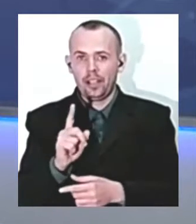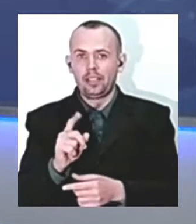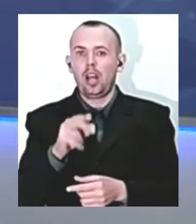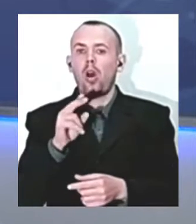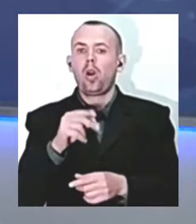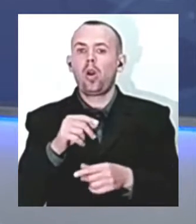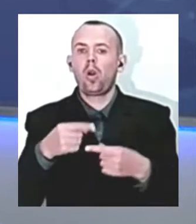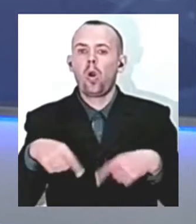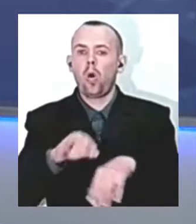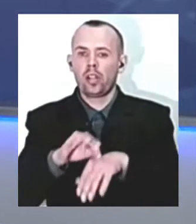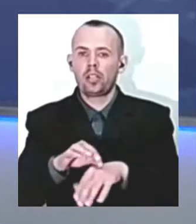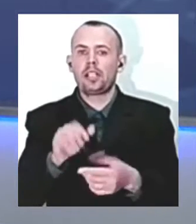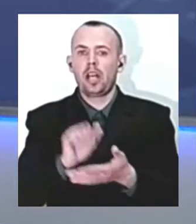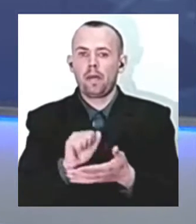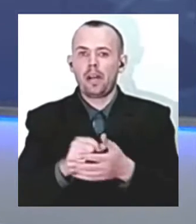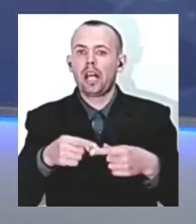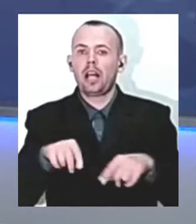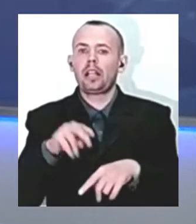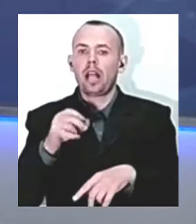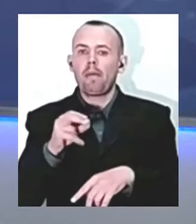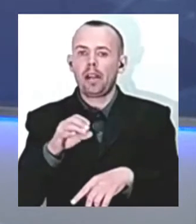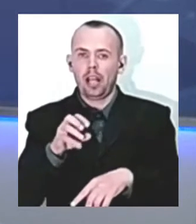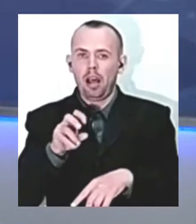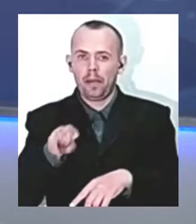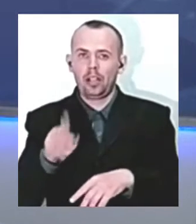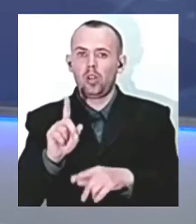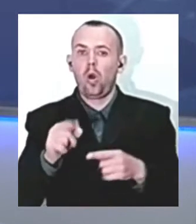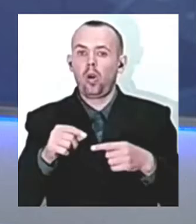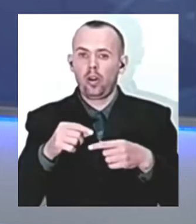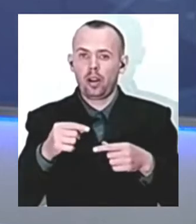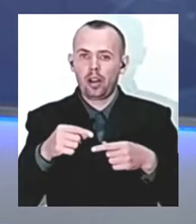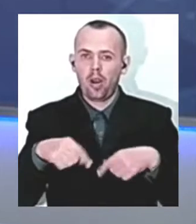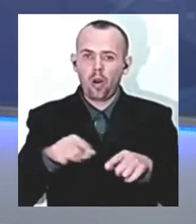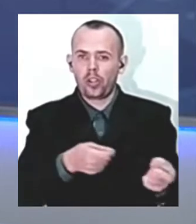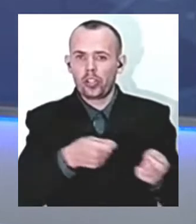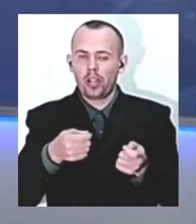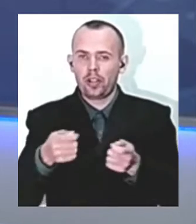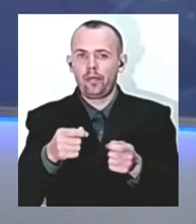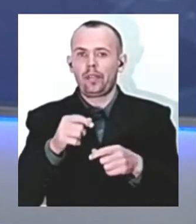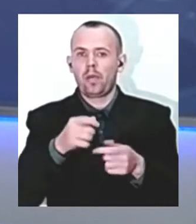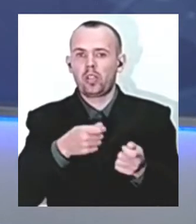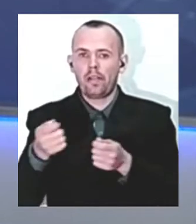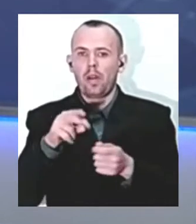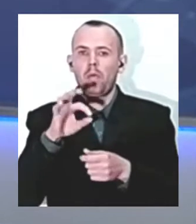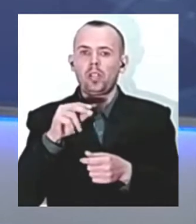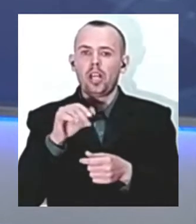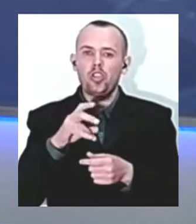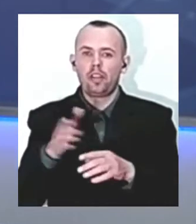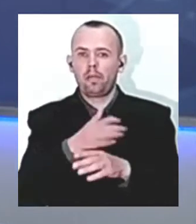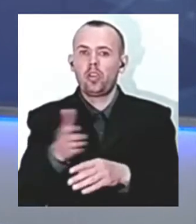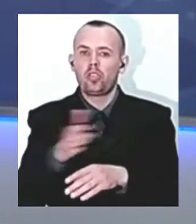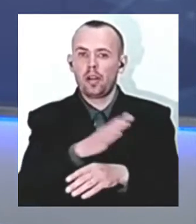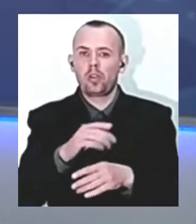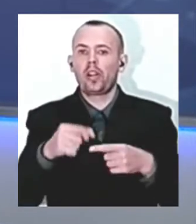наразі займається департамент. Тобто координує всі поставки і постачальників між собою департамент